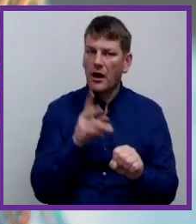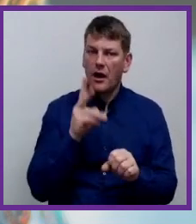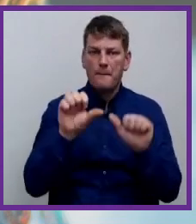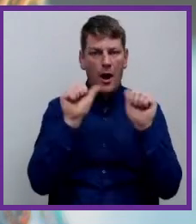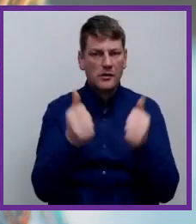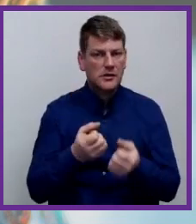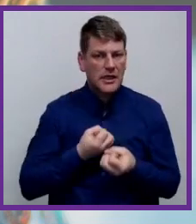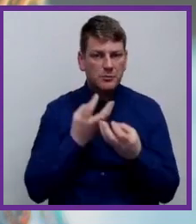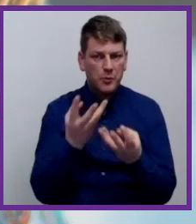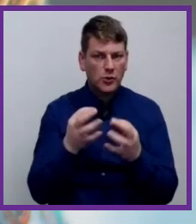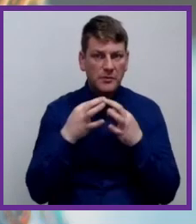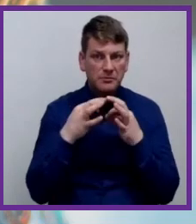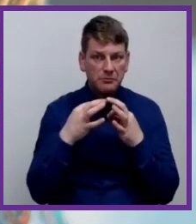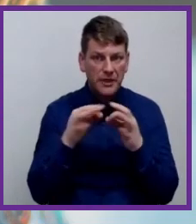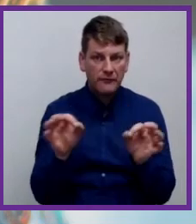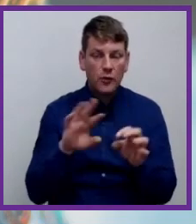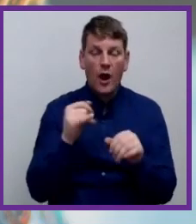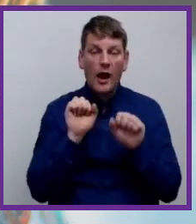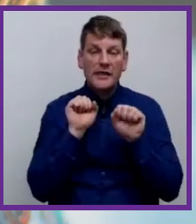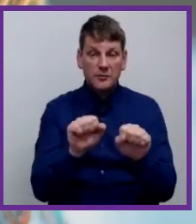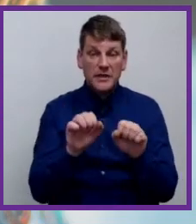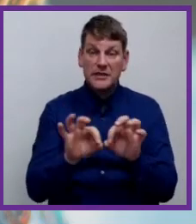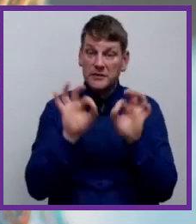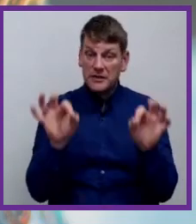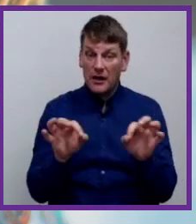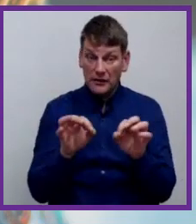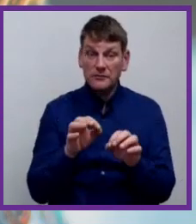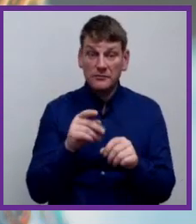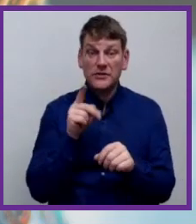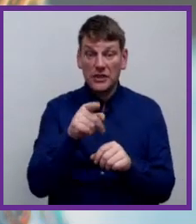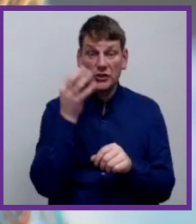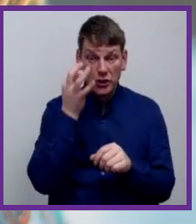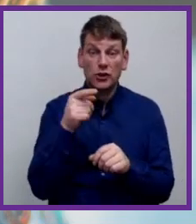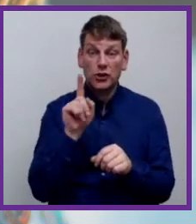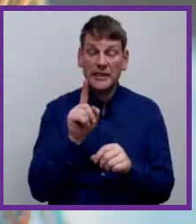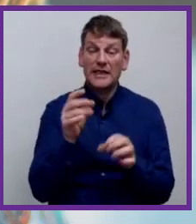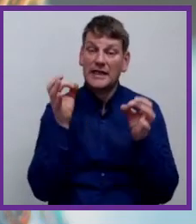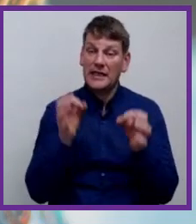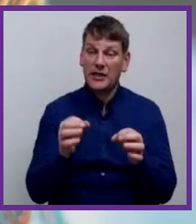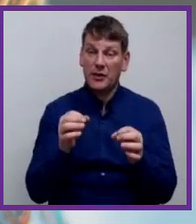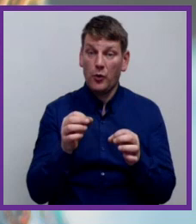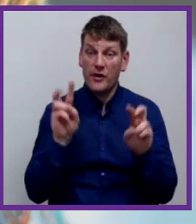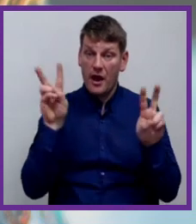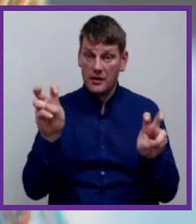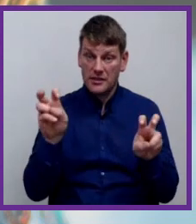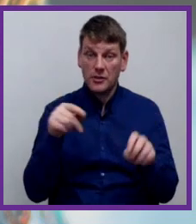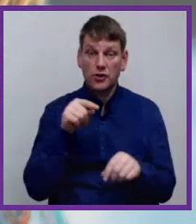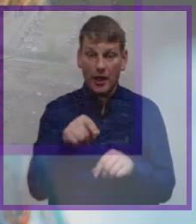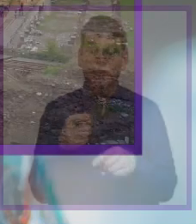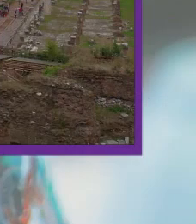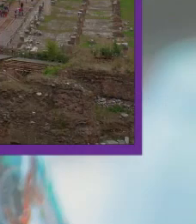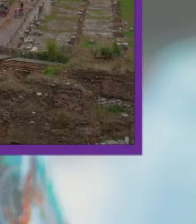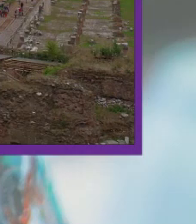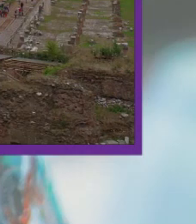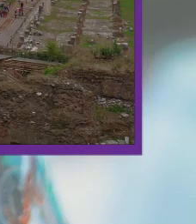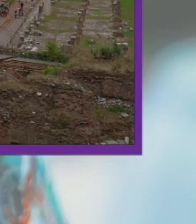mākslinieciskās izpausmes brīvība, jo aizsardzība savukārt tas tieši ir tiesība jēdziens. Nu, tad šeit mēs atkal atgriežamies